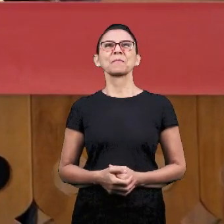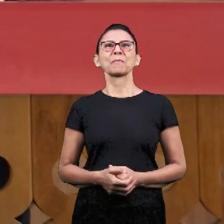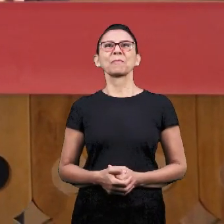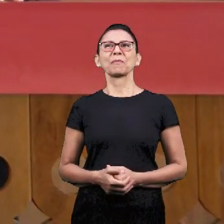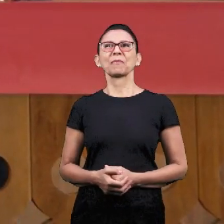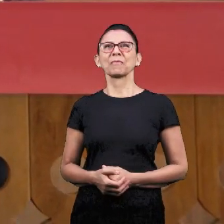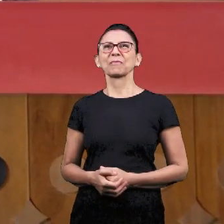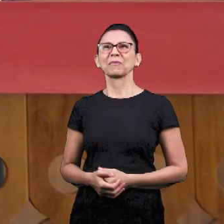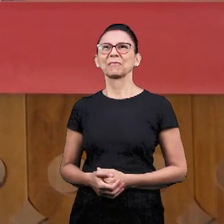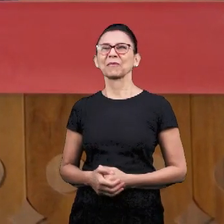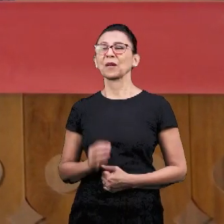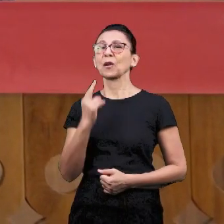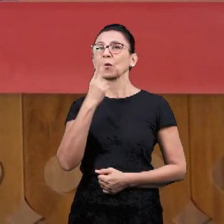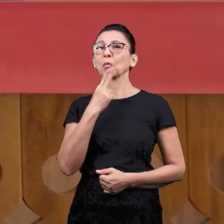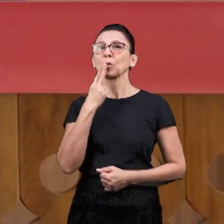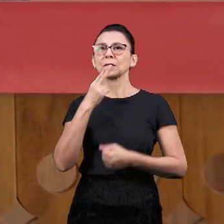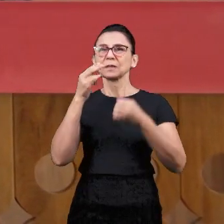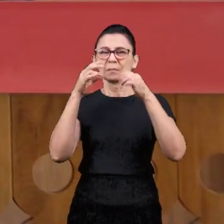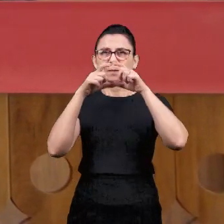Mettez votre masque.